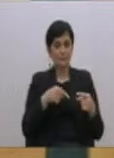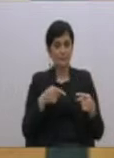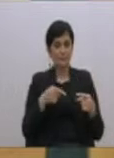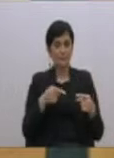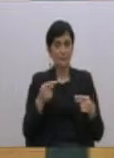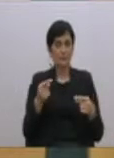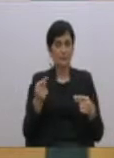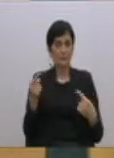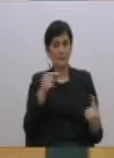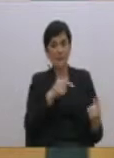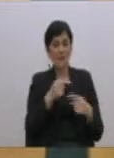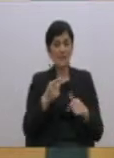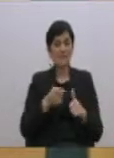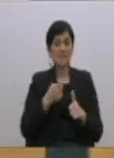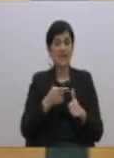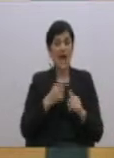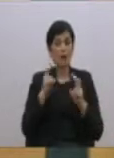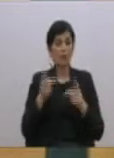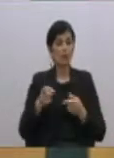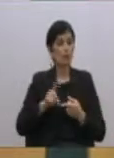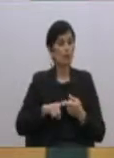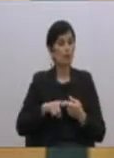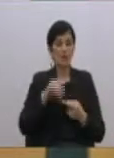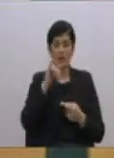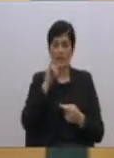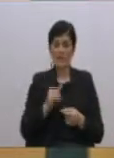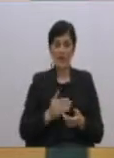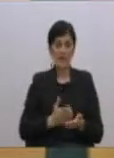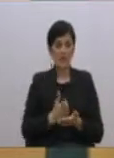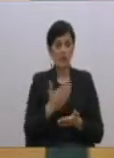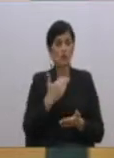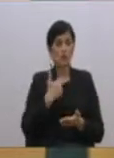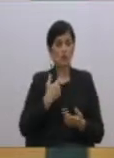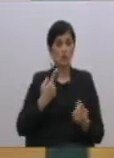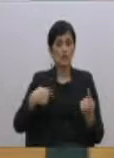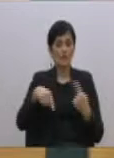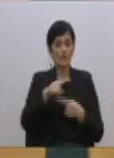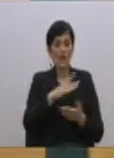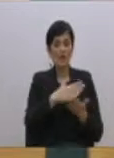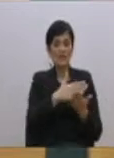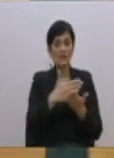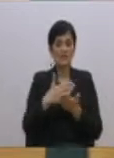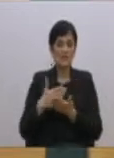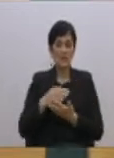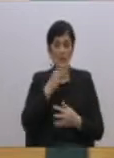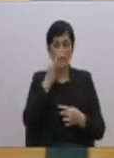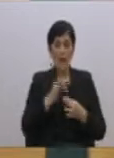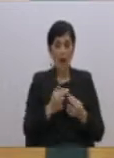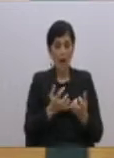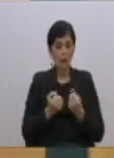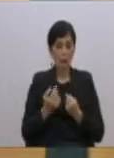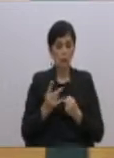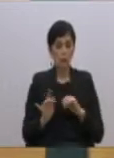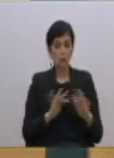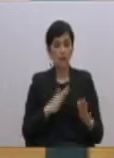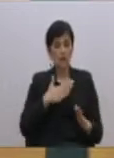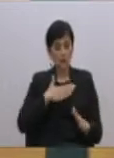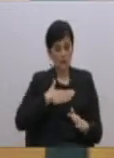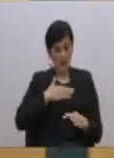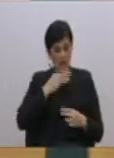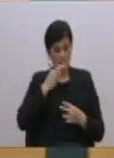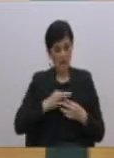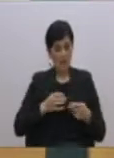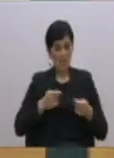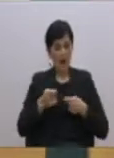ამ სტატუსთან დაკავშირებით ფონს ვერ გავალთ, ჩვენ ყველამ ჩვენი წელი პასუხისგებლობით უნდა ვიმოქმედოთ. ჩვენი პასუხისგებლობაა